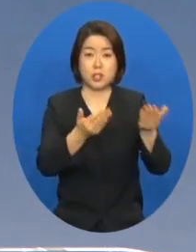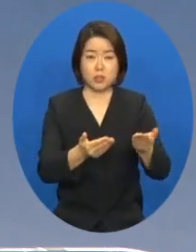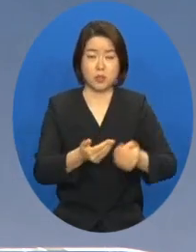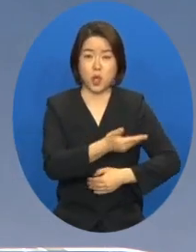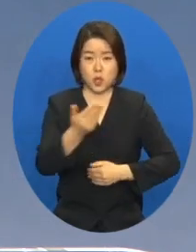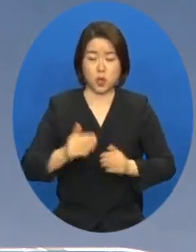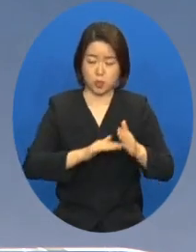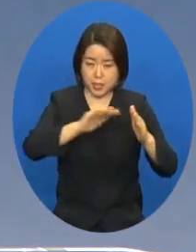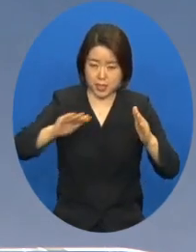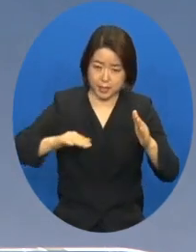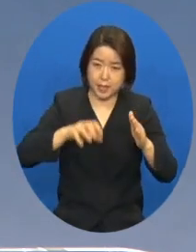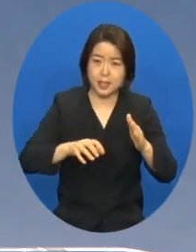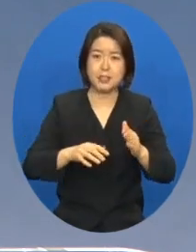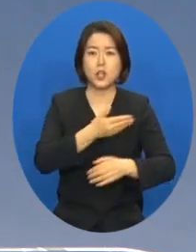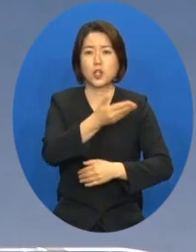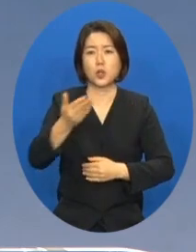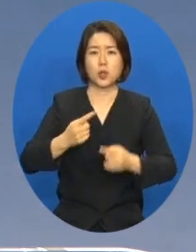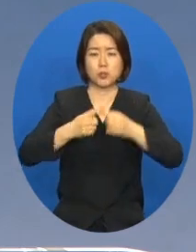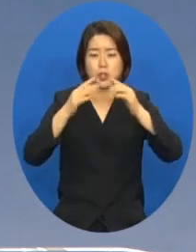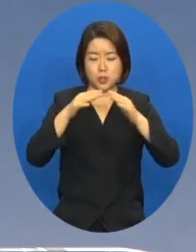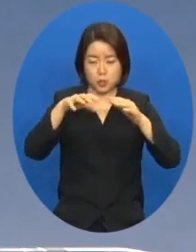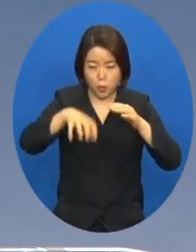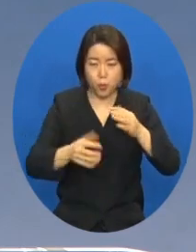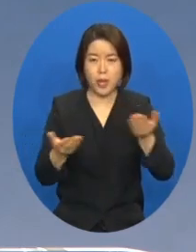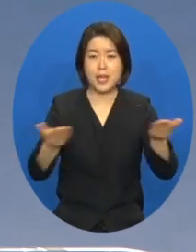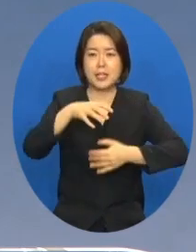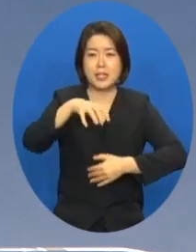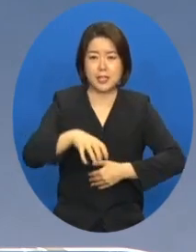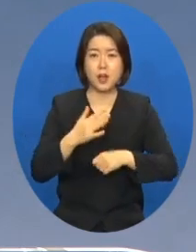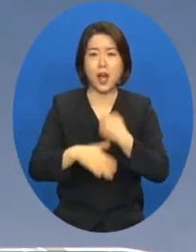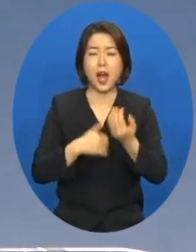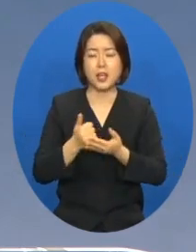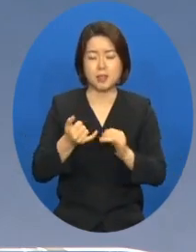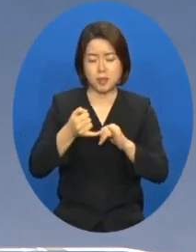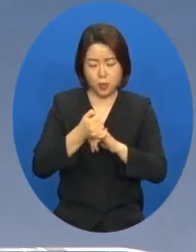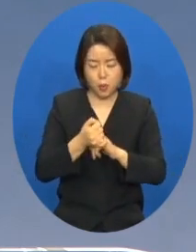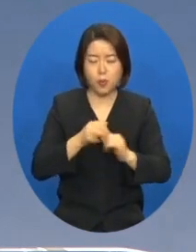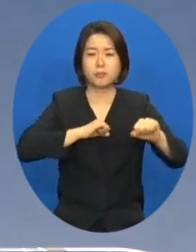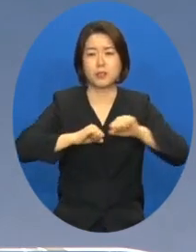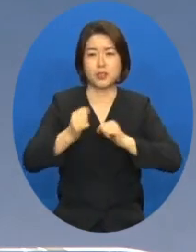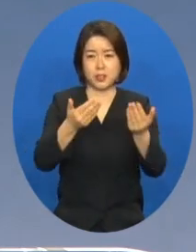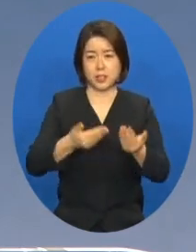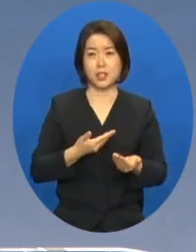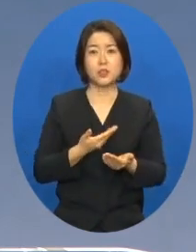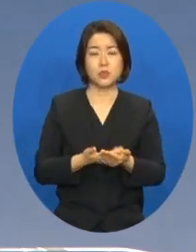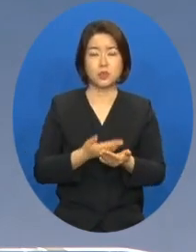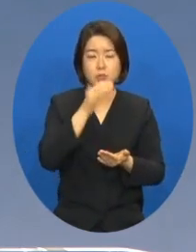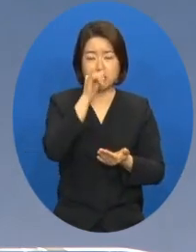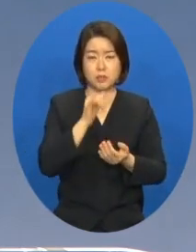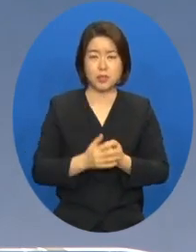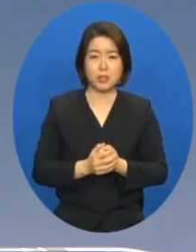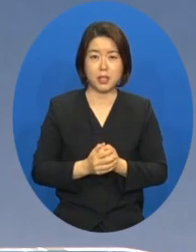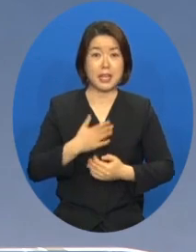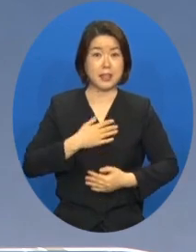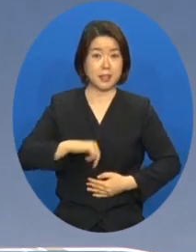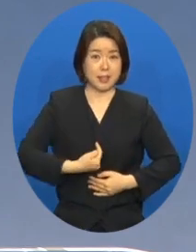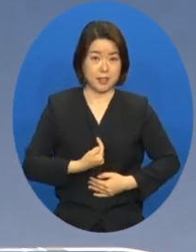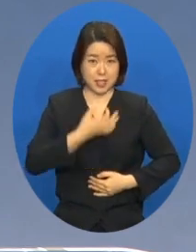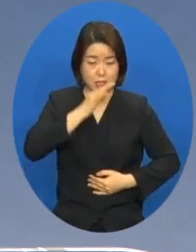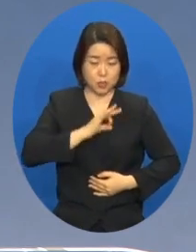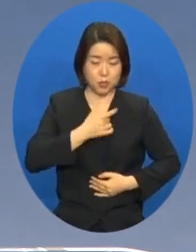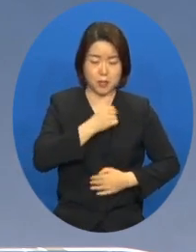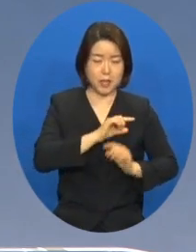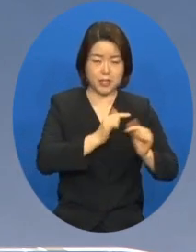가정, 여러분의 교회, 여러분의 일터에 하나님이 반드시 역사합니다. 내 유익을 구하지 않고 다른 사람의 유익을